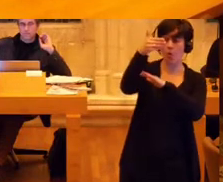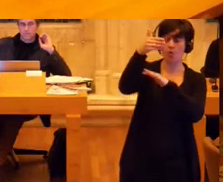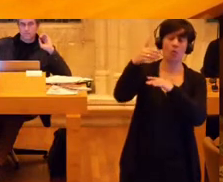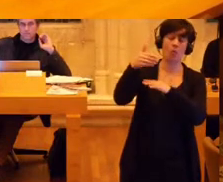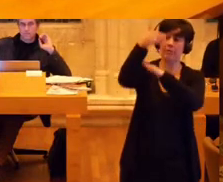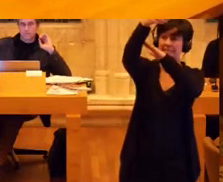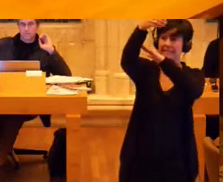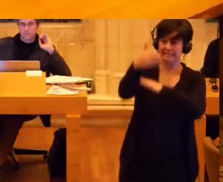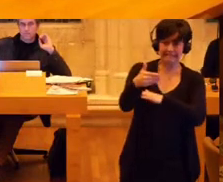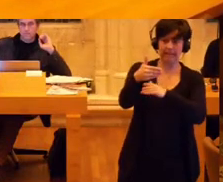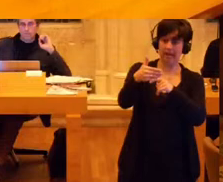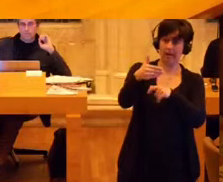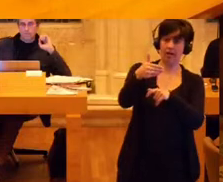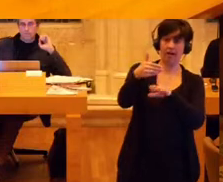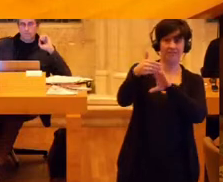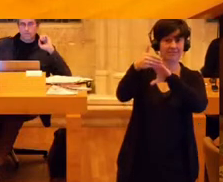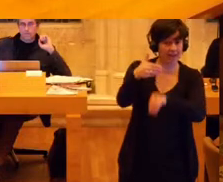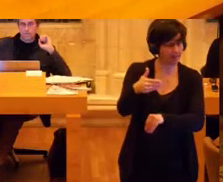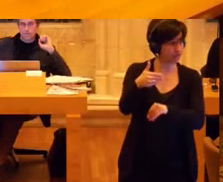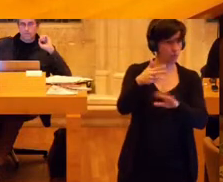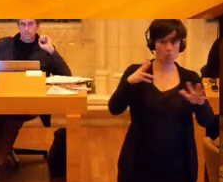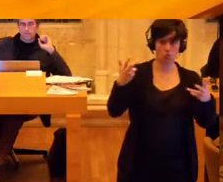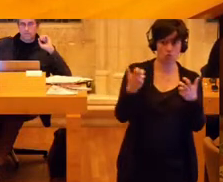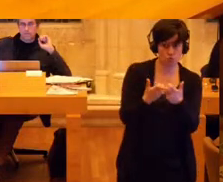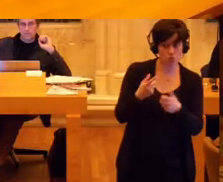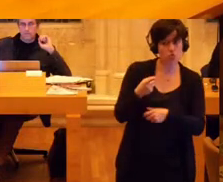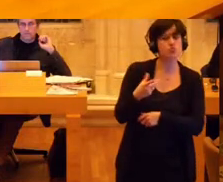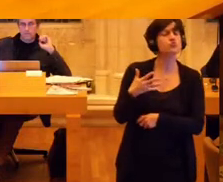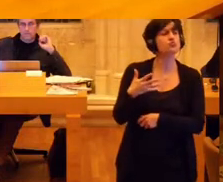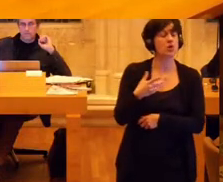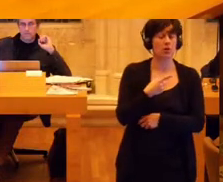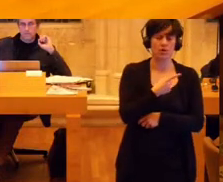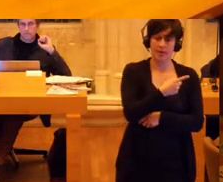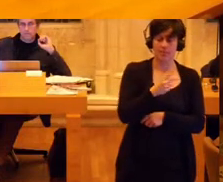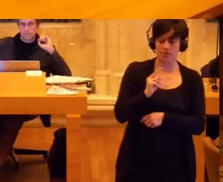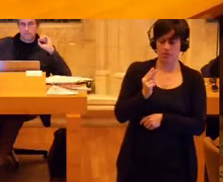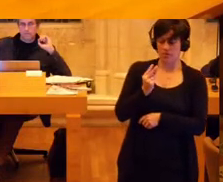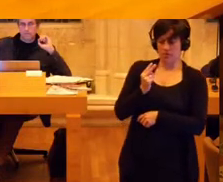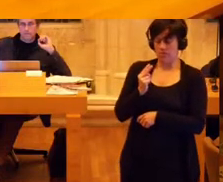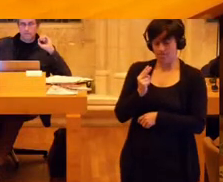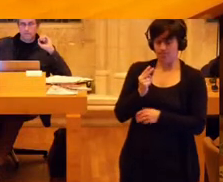qui est relativement important, ne permet pas néanmoins